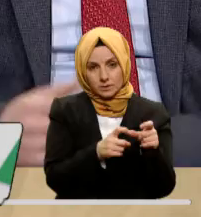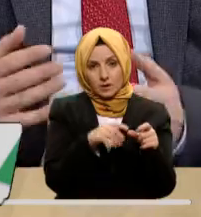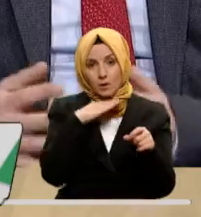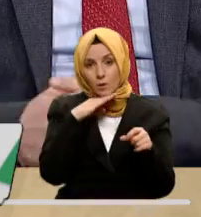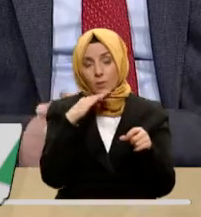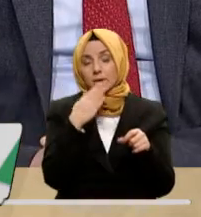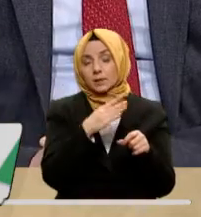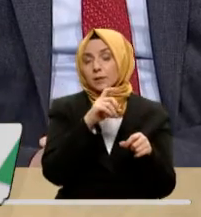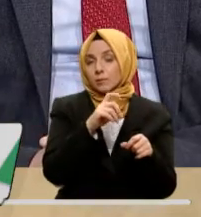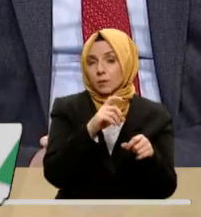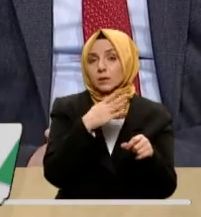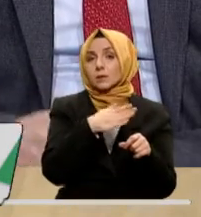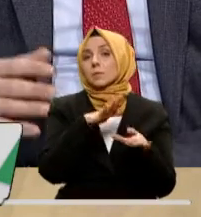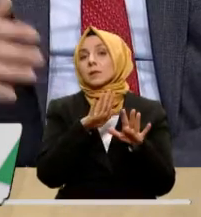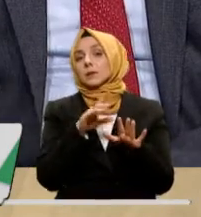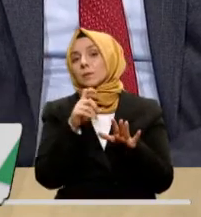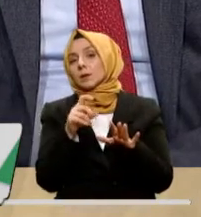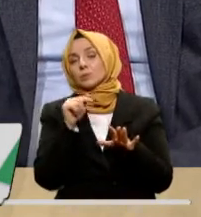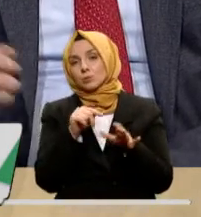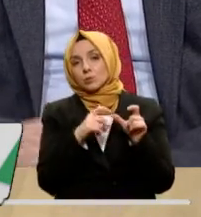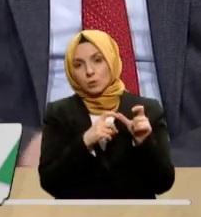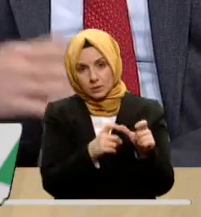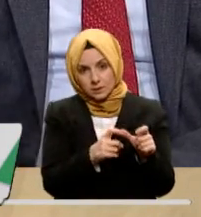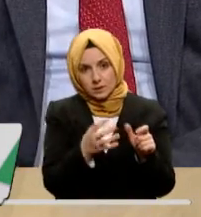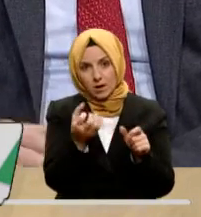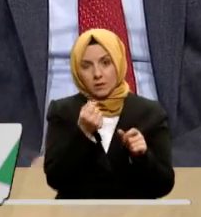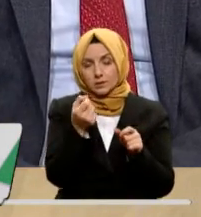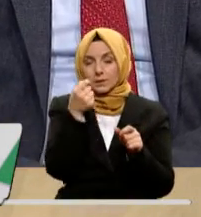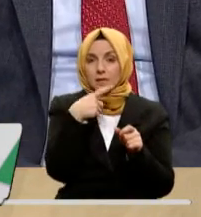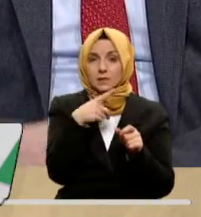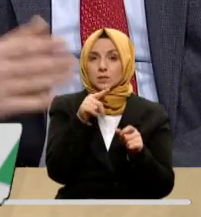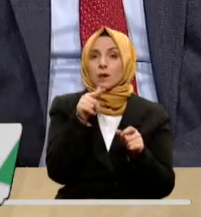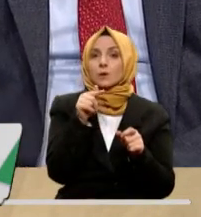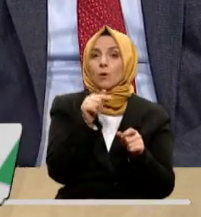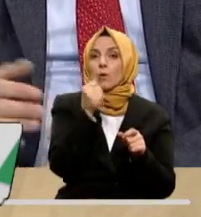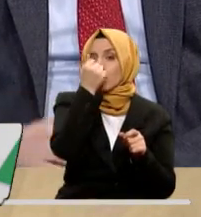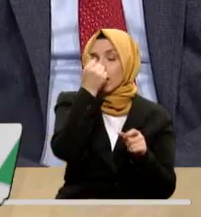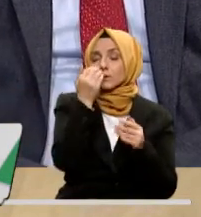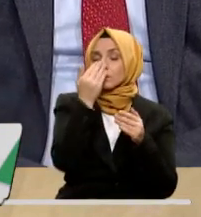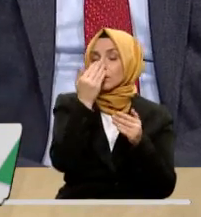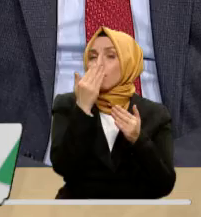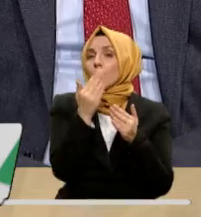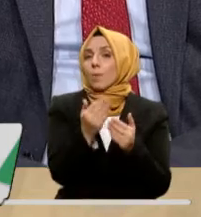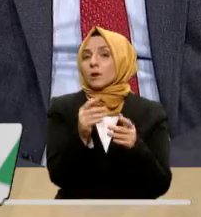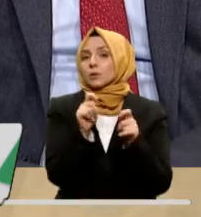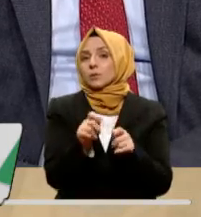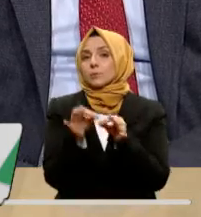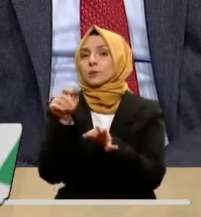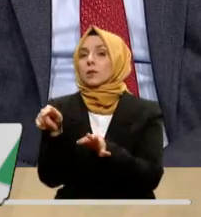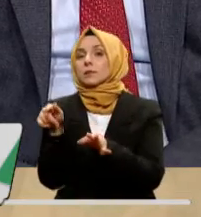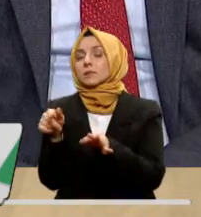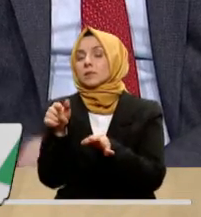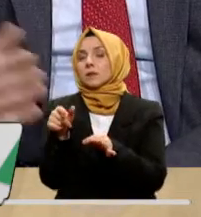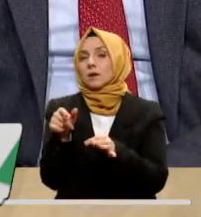kaldı Bazı ilaçlar hastaya geçmesi geçtiği durumda kanın faydasını ortadan kaldırabilecek